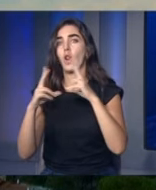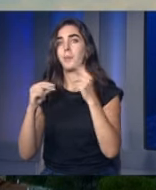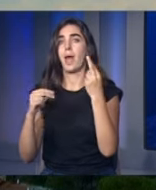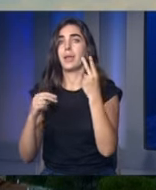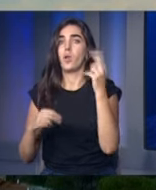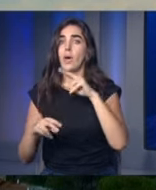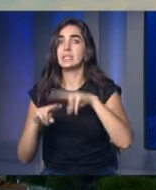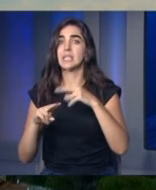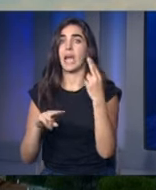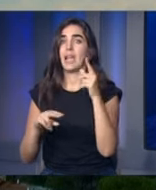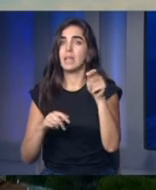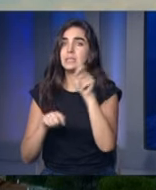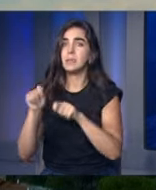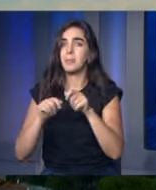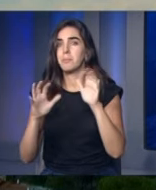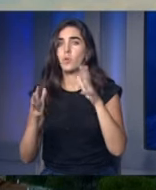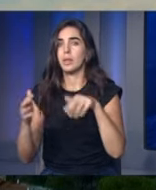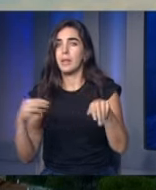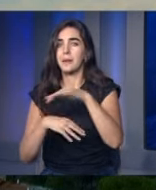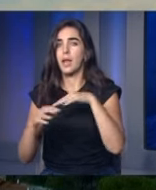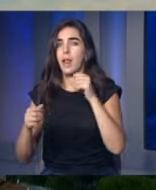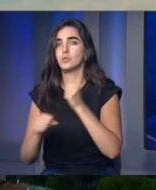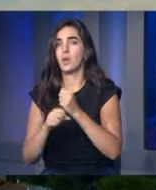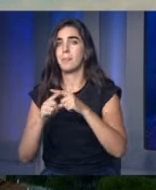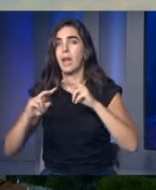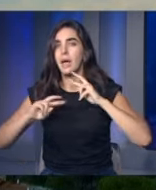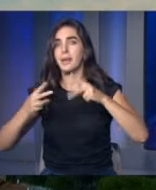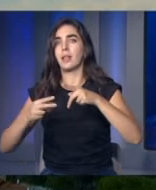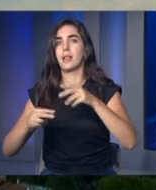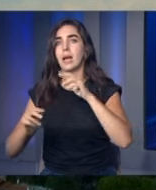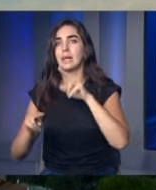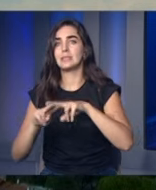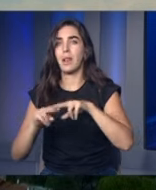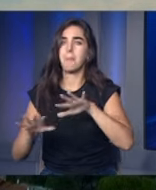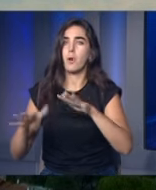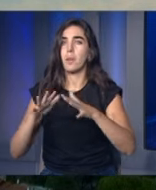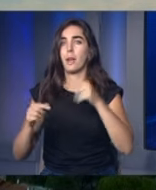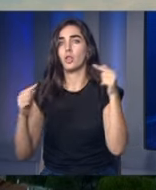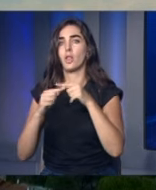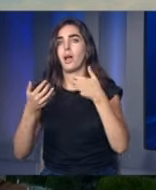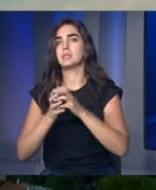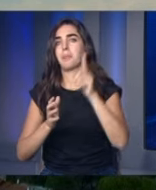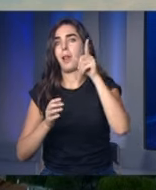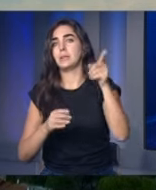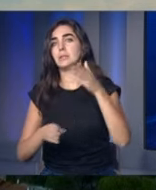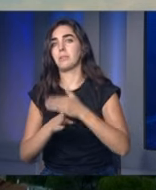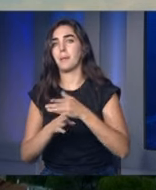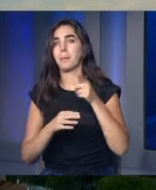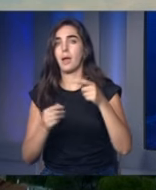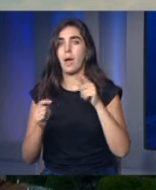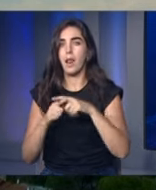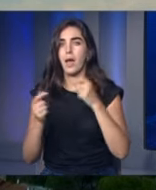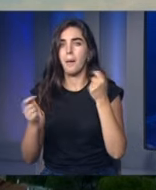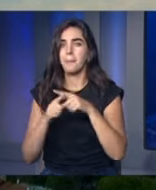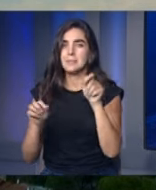باتصالات مع مسؤولين لبنانيين وإسرائيليين لضبط التوتر الحالي وحصر الأمر في إطار رد إسرائيلي محتمل ضد حزب الله